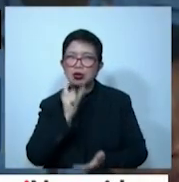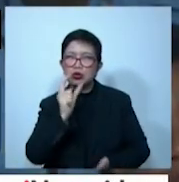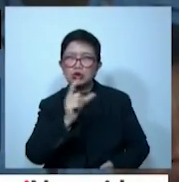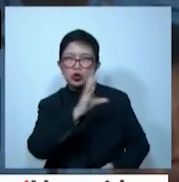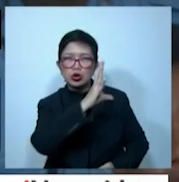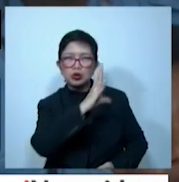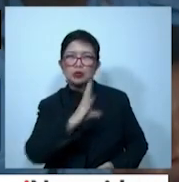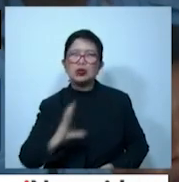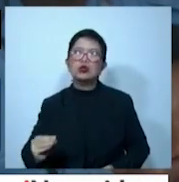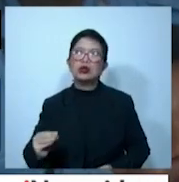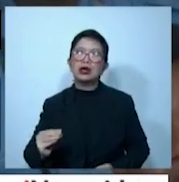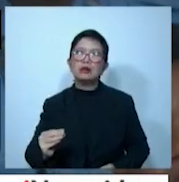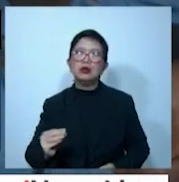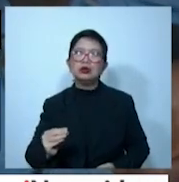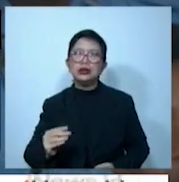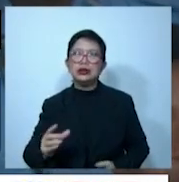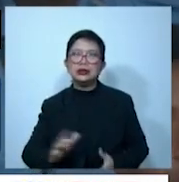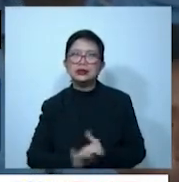polusi? Terima kasih.